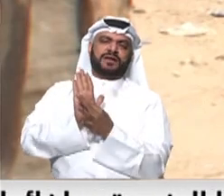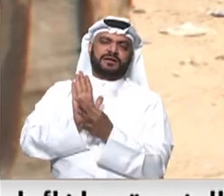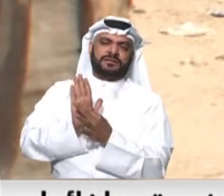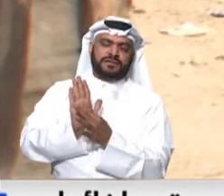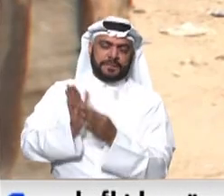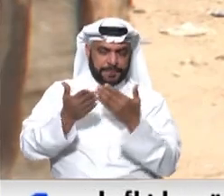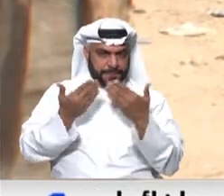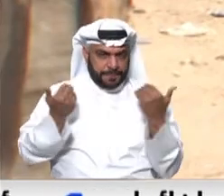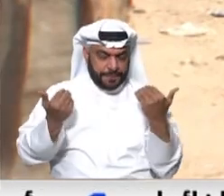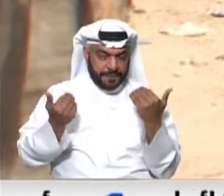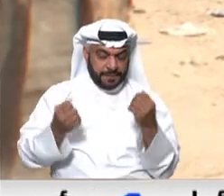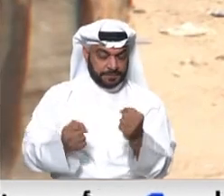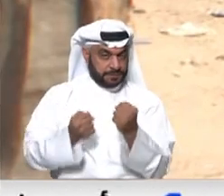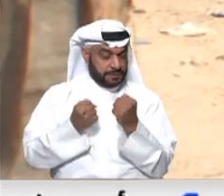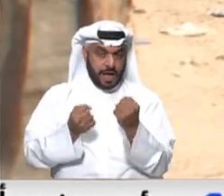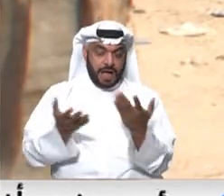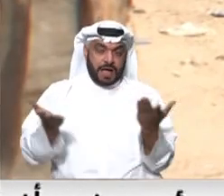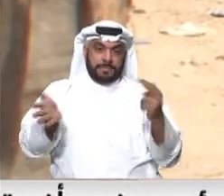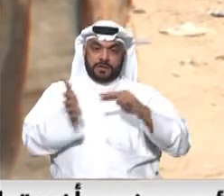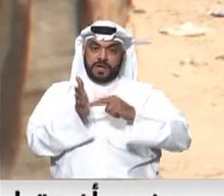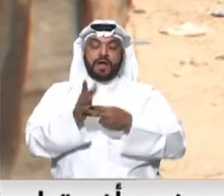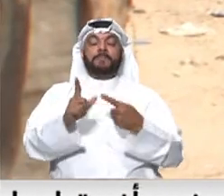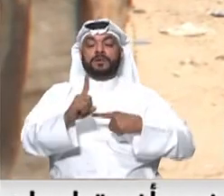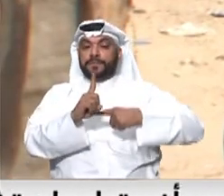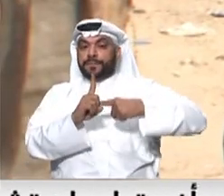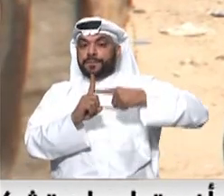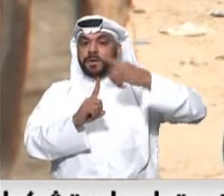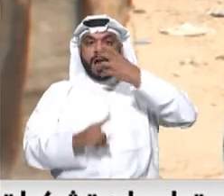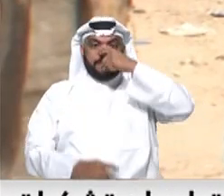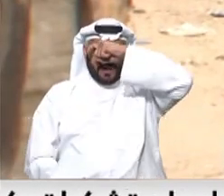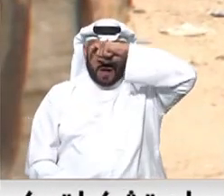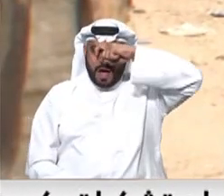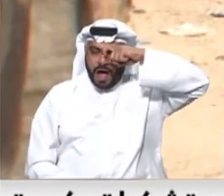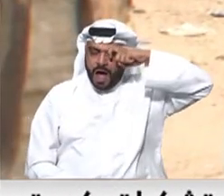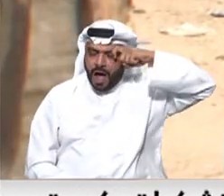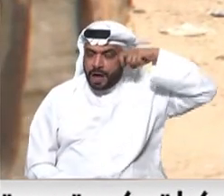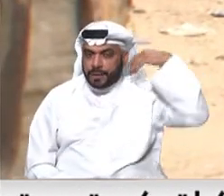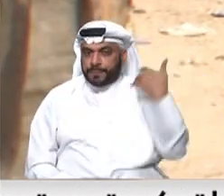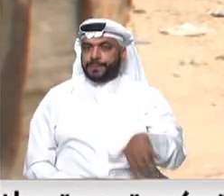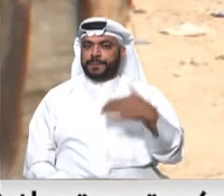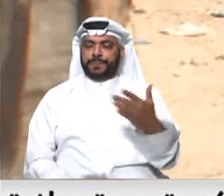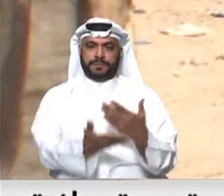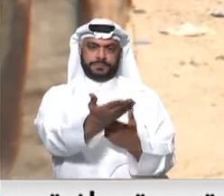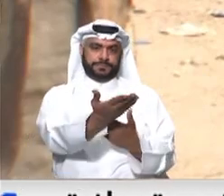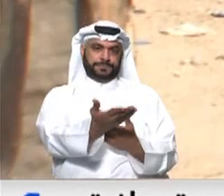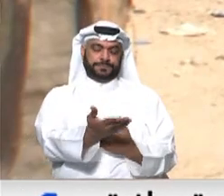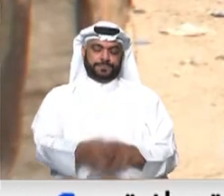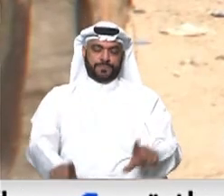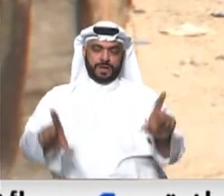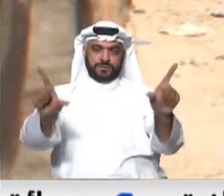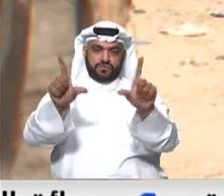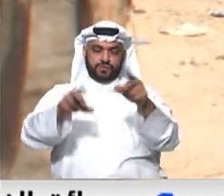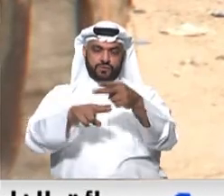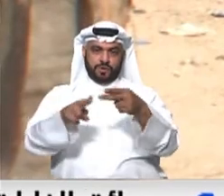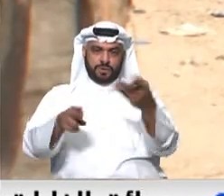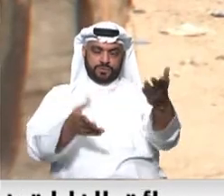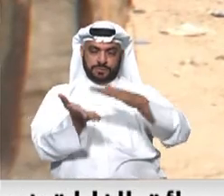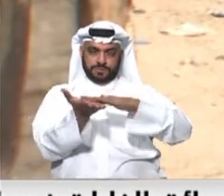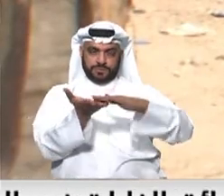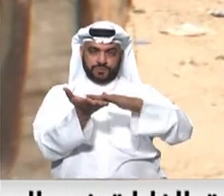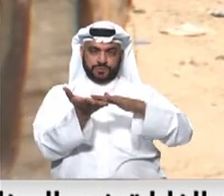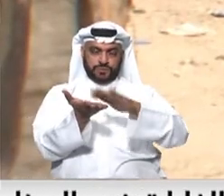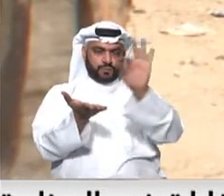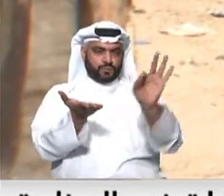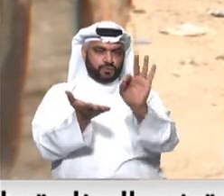الأساسية، تزامنا مع ارتفاع كبير على درجات الحرارة. عبد الرحيم أبو كويك، تلفزيون دولة